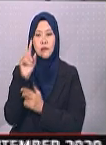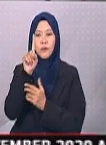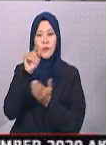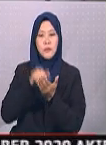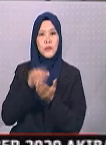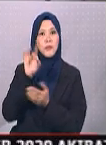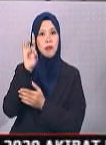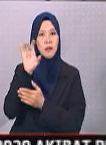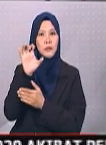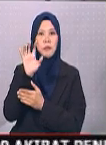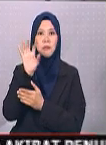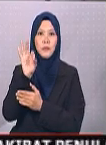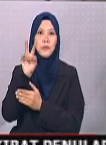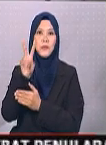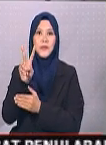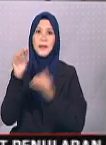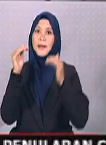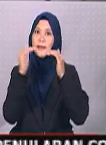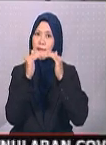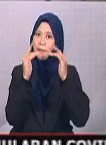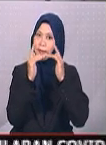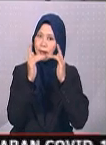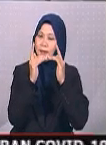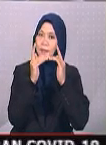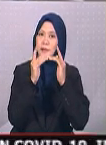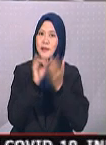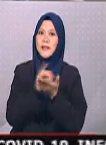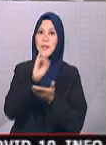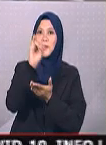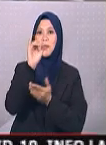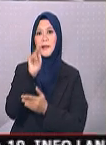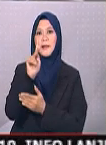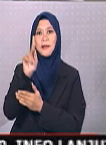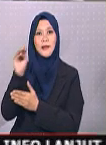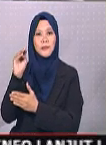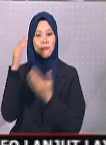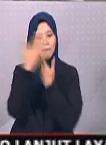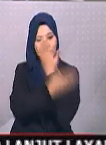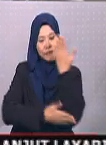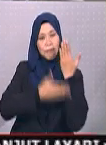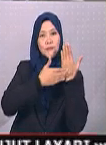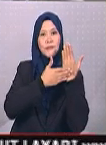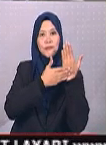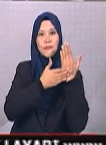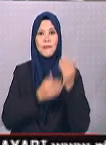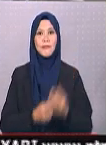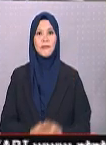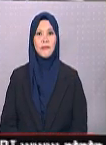1,892 buah katil di Institut Latihan KKM di seluruh negara.